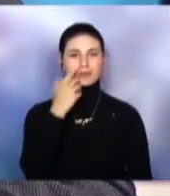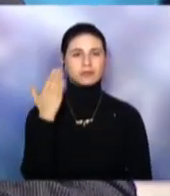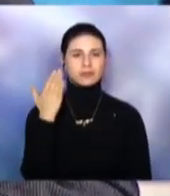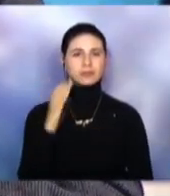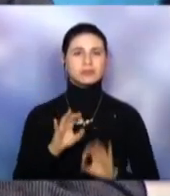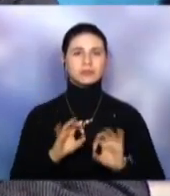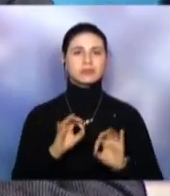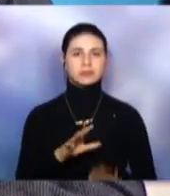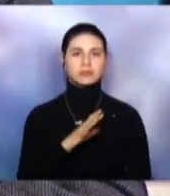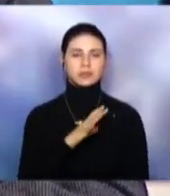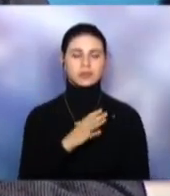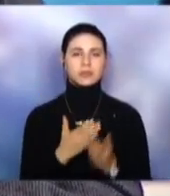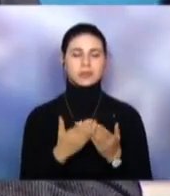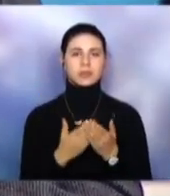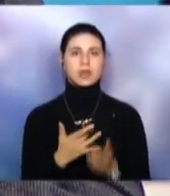წეღანხსენებული